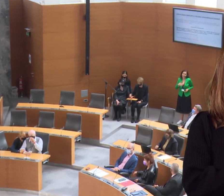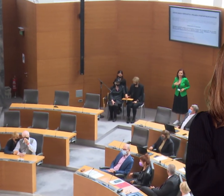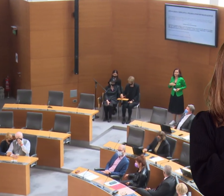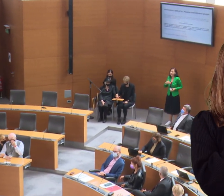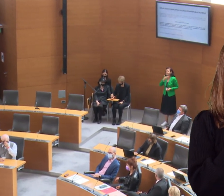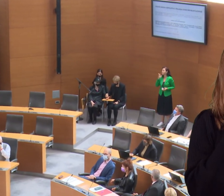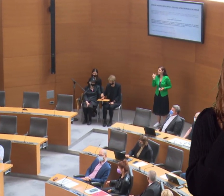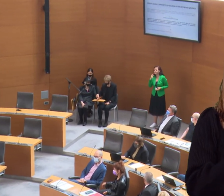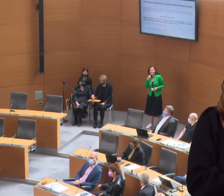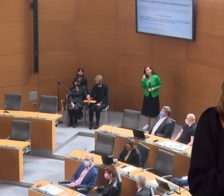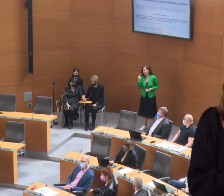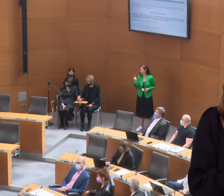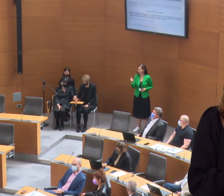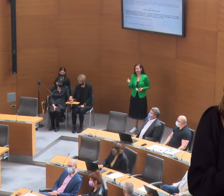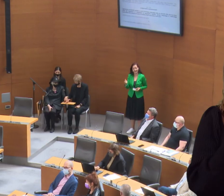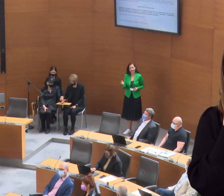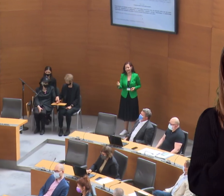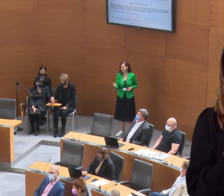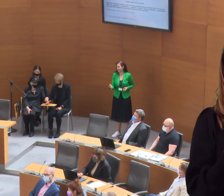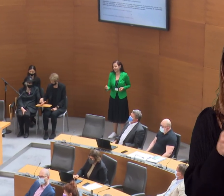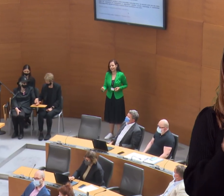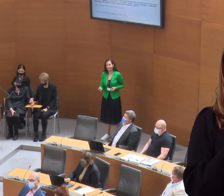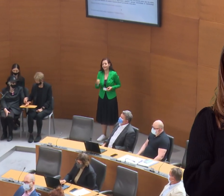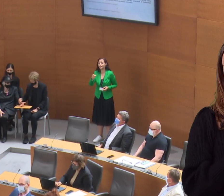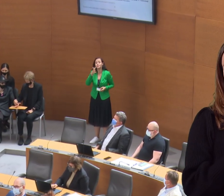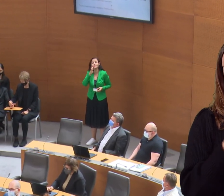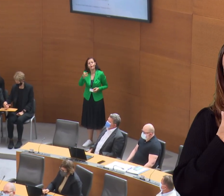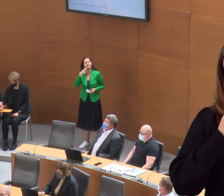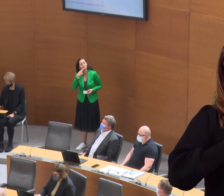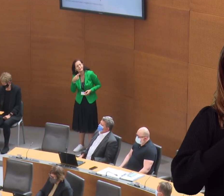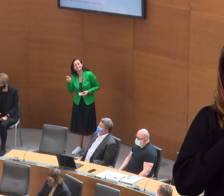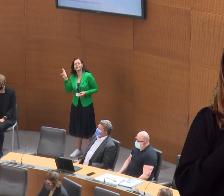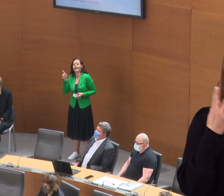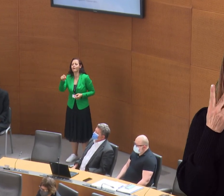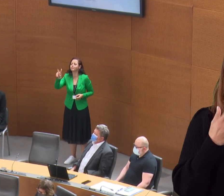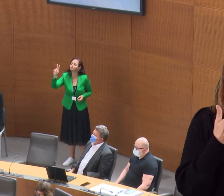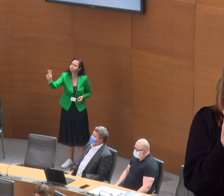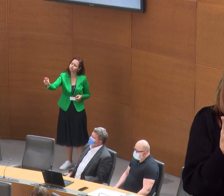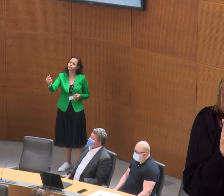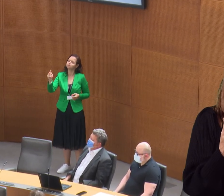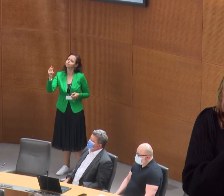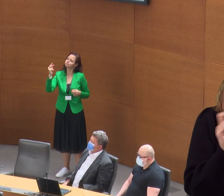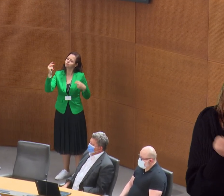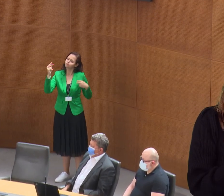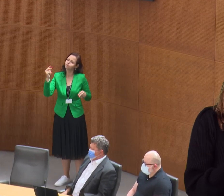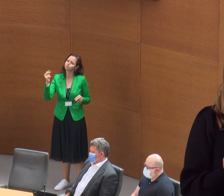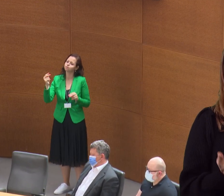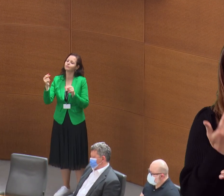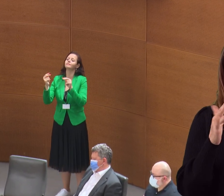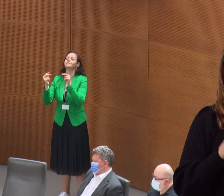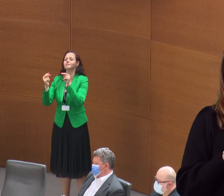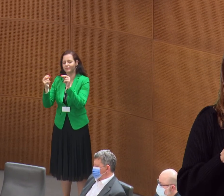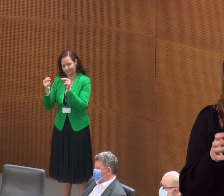ampak to je tisti trenutek, kjer vidiš, da pravzaprav tudi s svojim delom pomembno prispevaš k premikom za